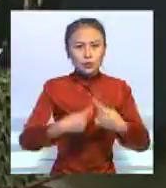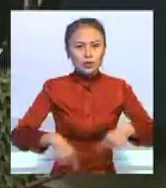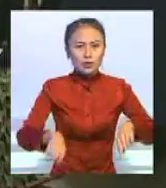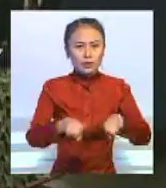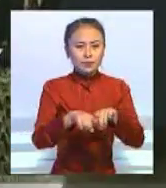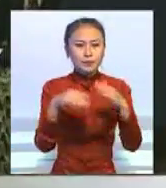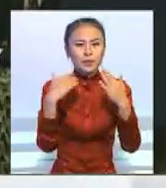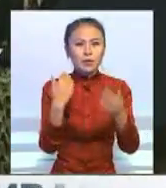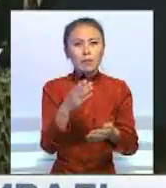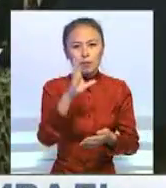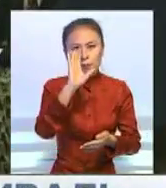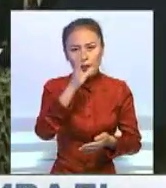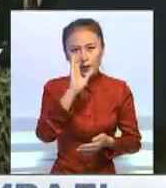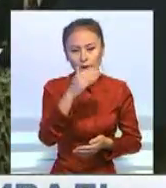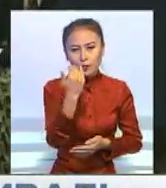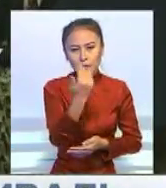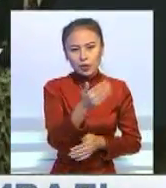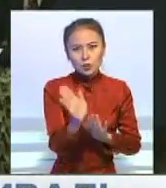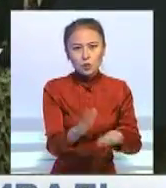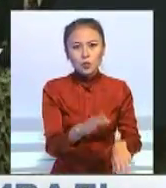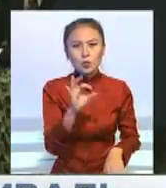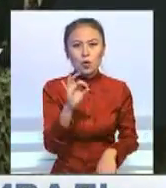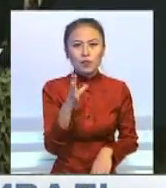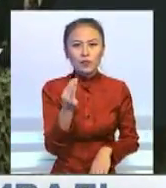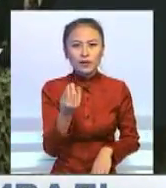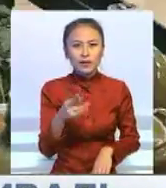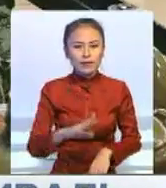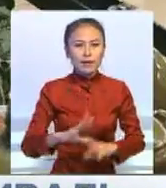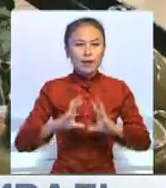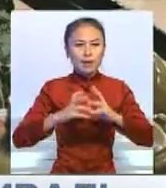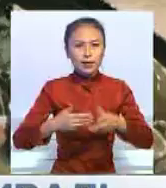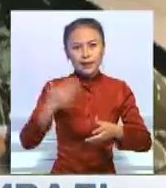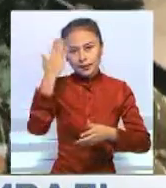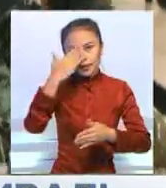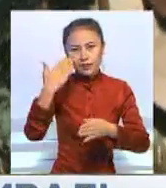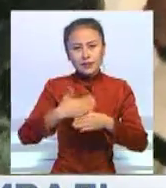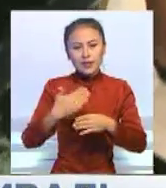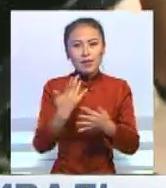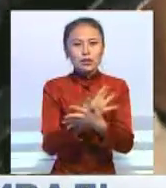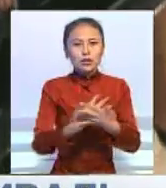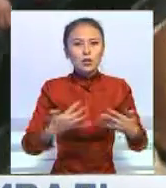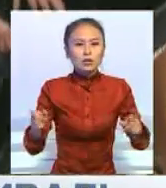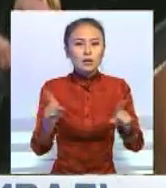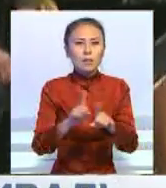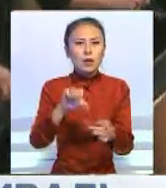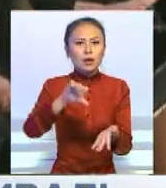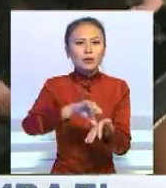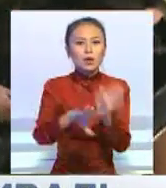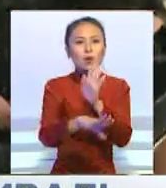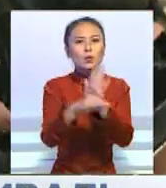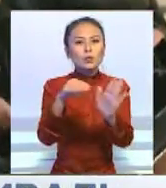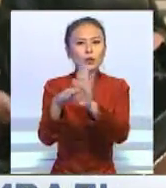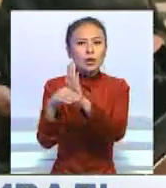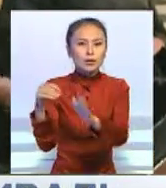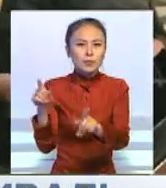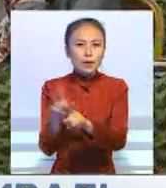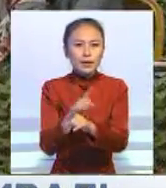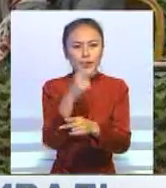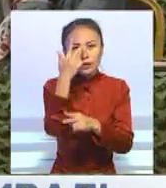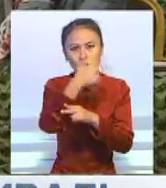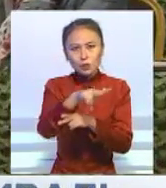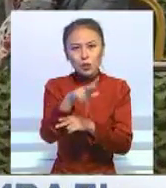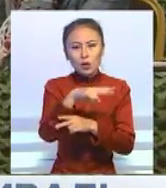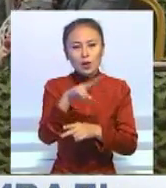шеңберінде ұйымдастырылмақ. Бұл туралы Болгарияда өткен София халықаралық кинофестивалінде белгілі болды. Осы байқауда отандық режиссер